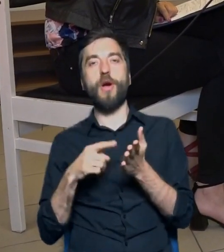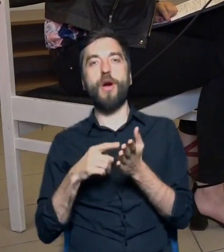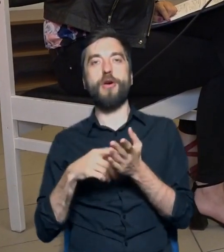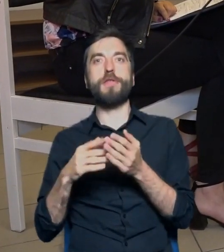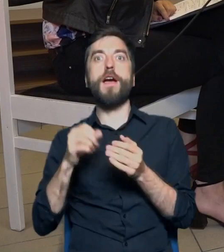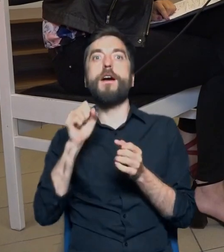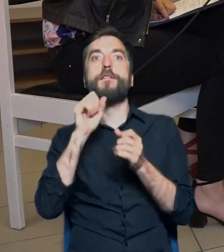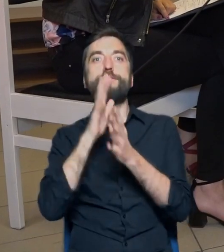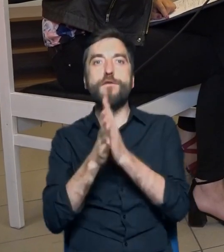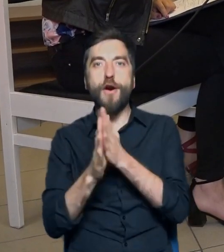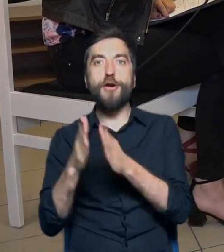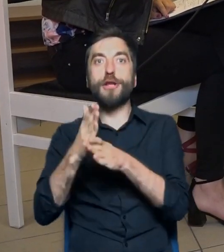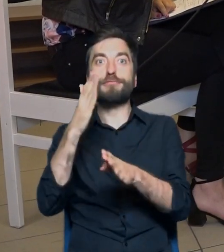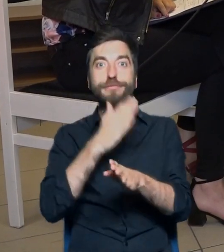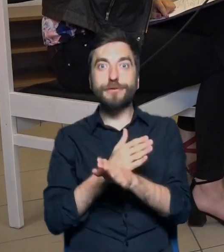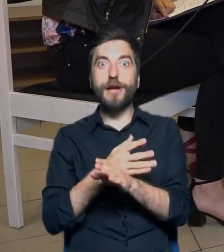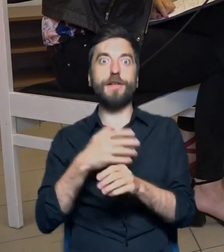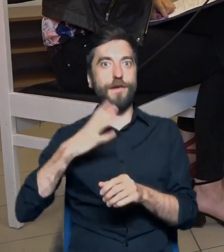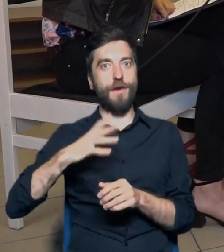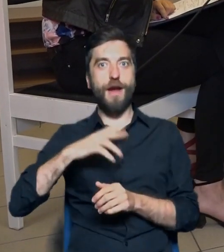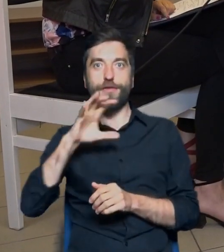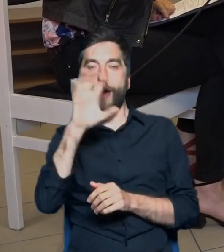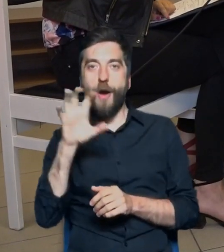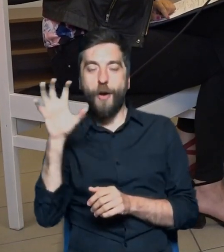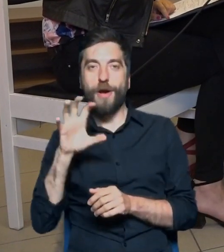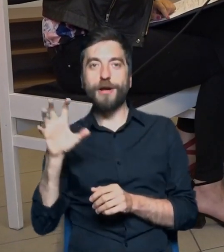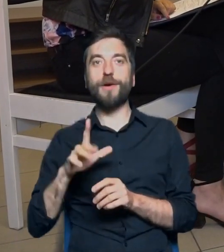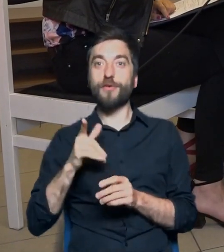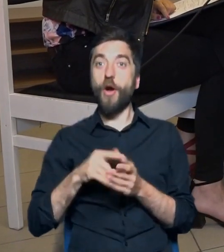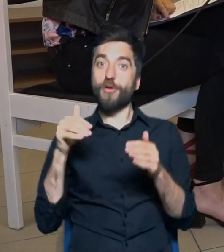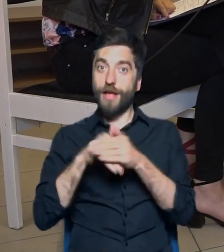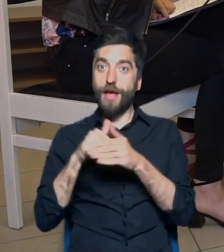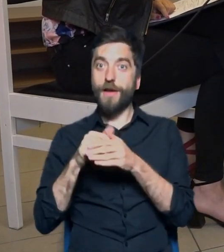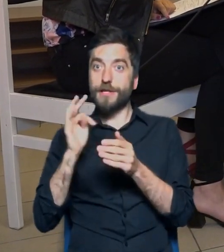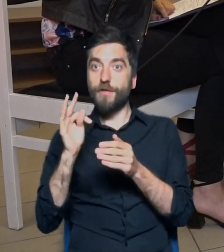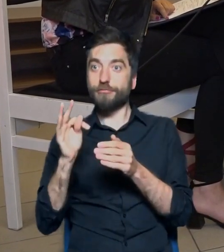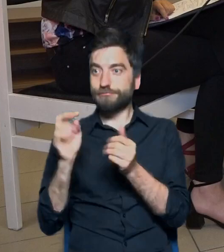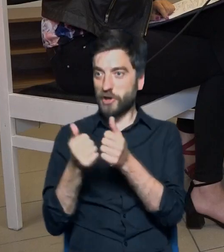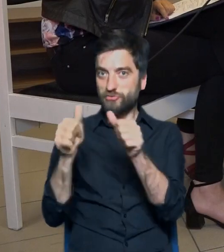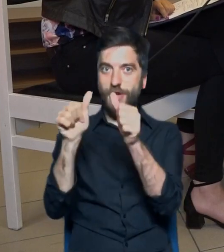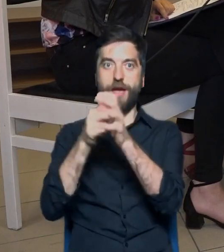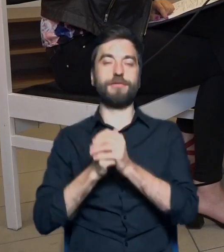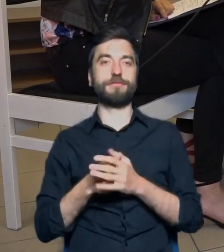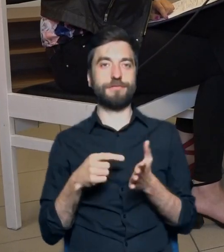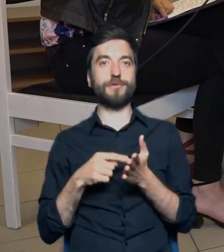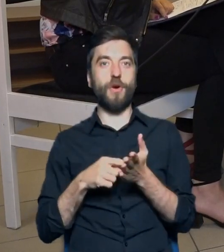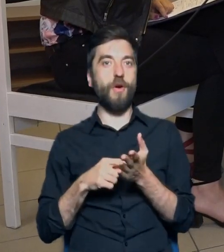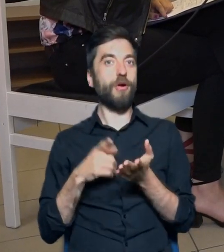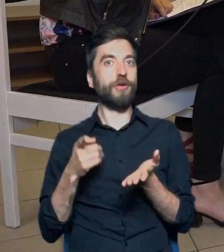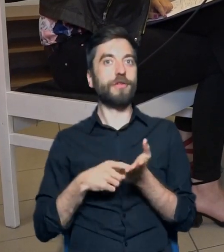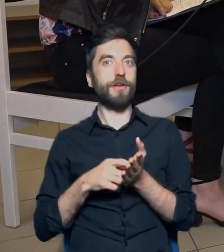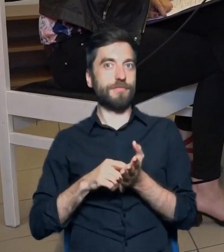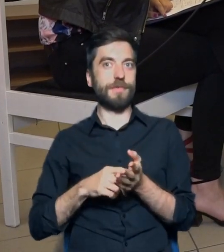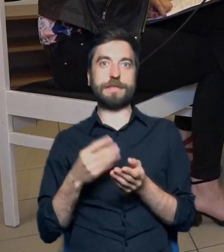są przedwojenne, które warto zobaczyć, bo zachowały swoją formę i no, stanowią